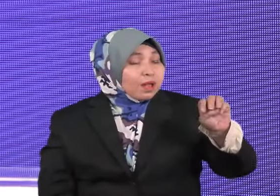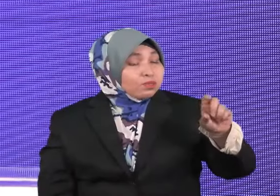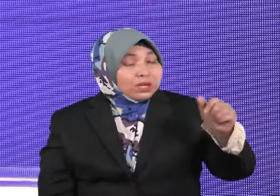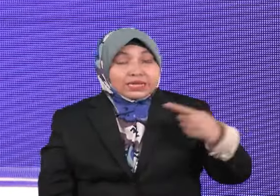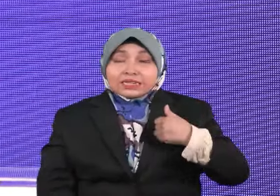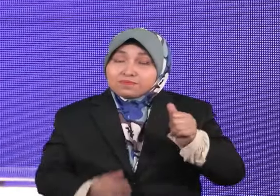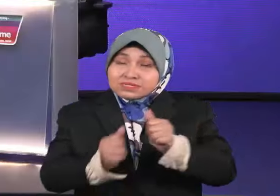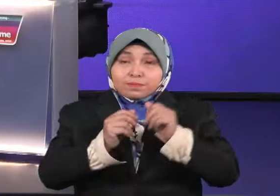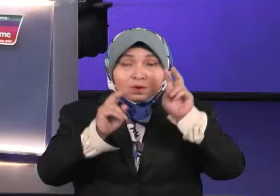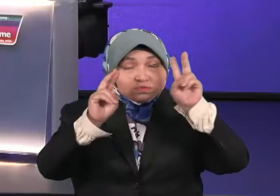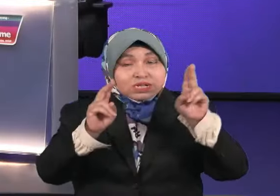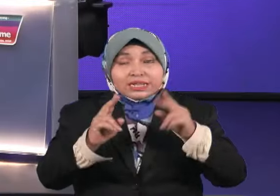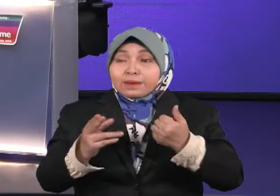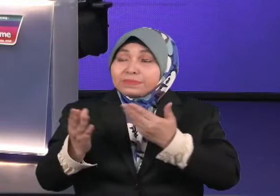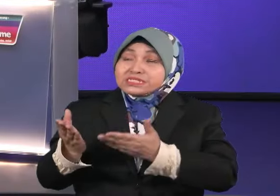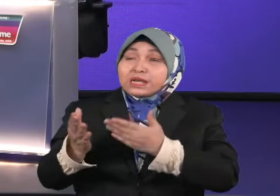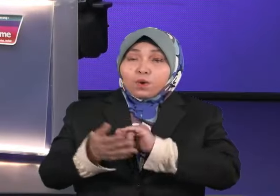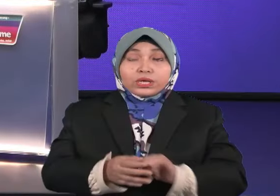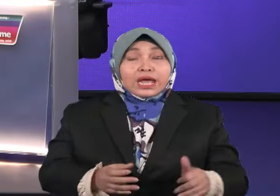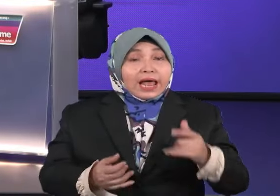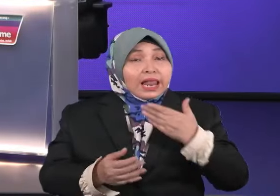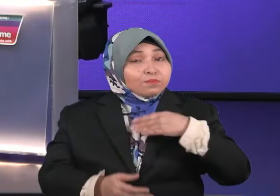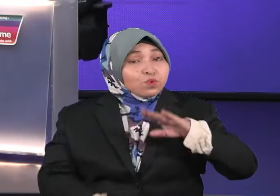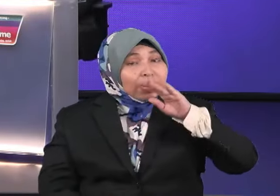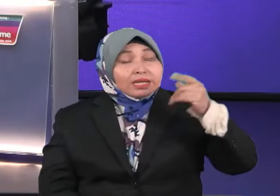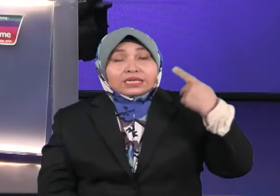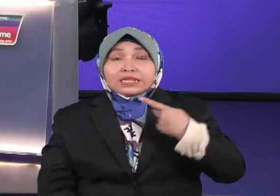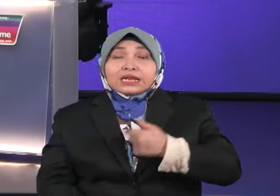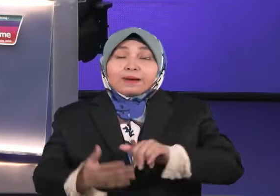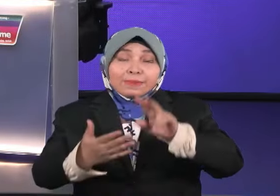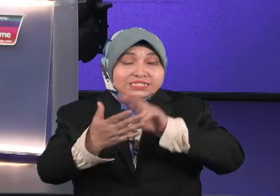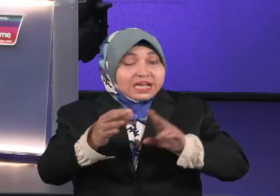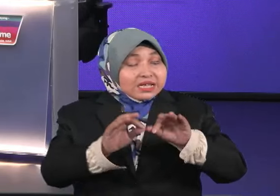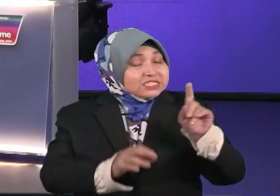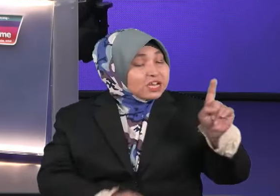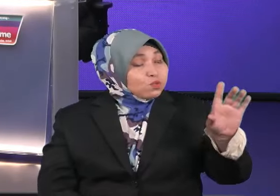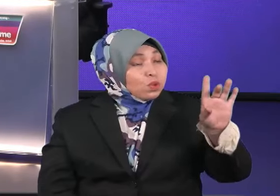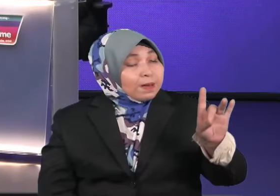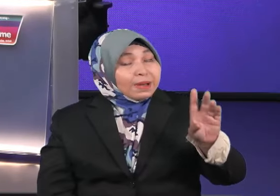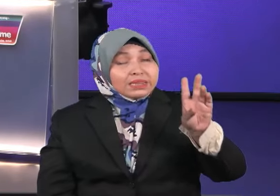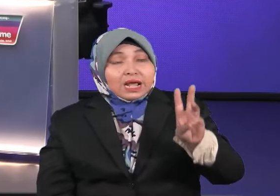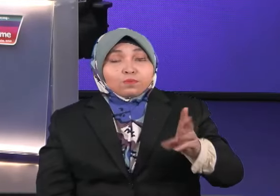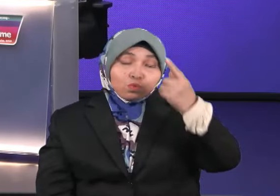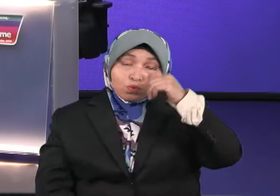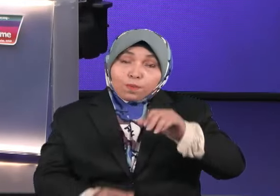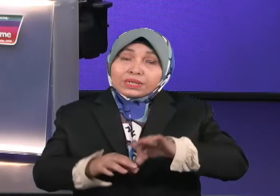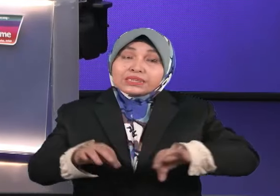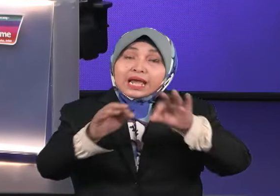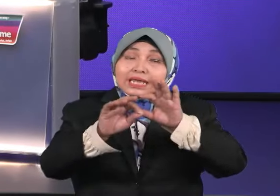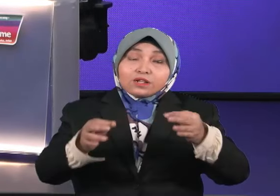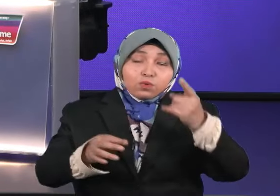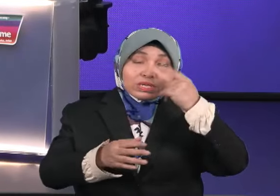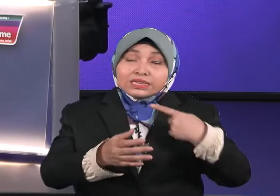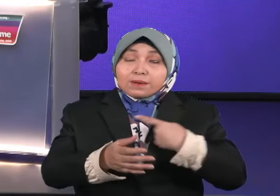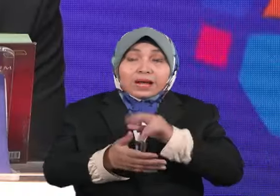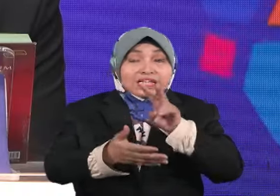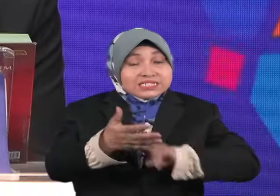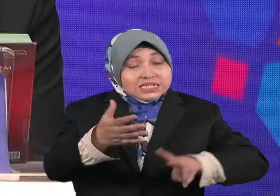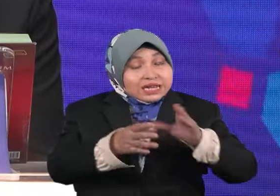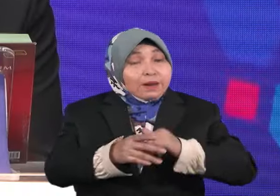Ustaz Tirmizi. Alhamdulillah, kita nak baca ayat 186. Penting ayat ini untuk sama-sama kita baca dan juga kita